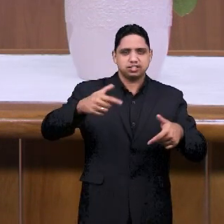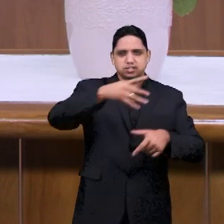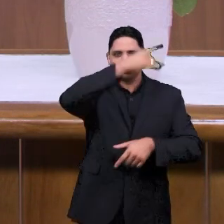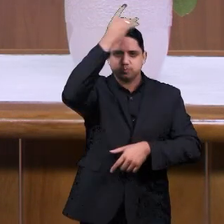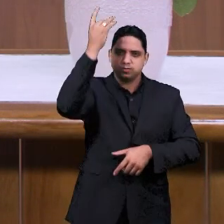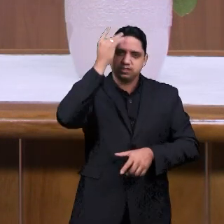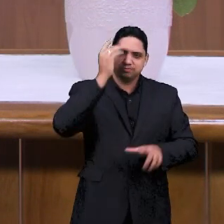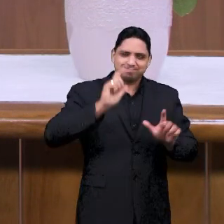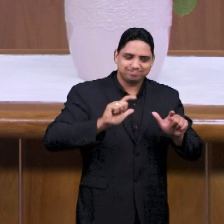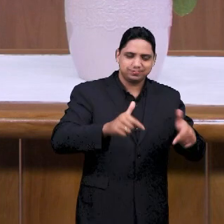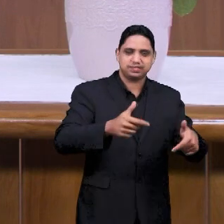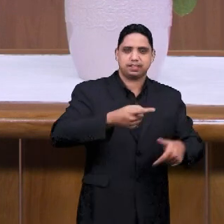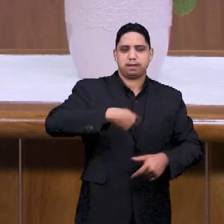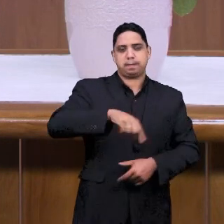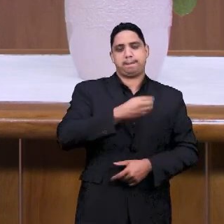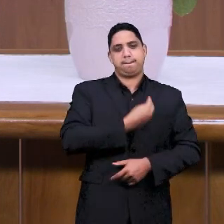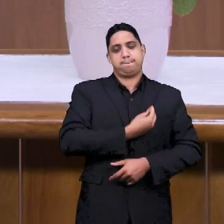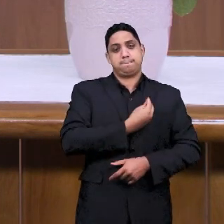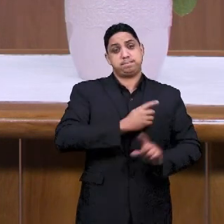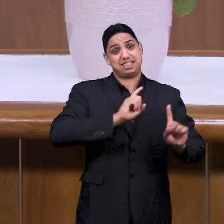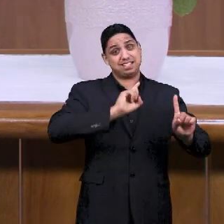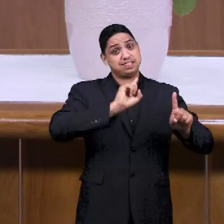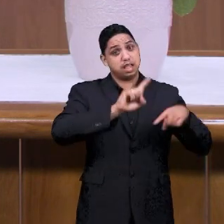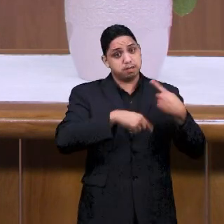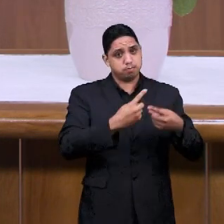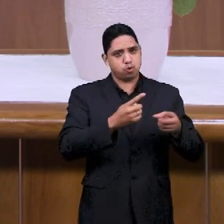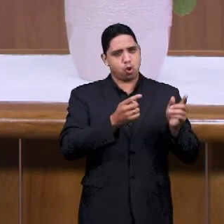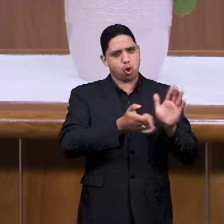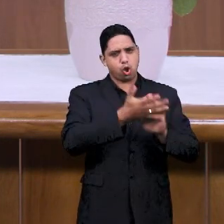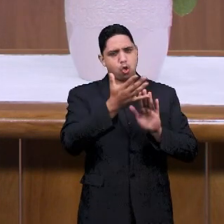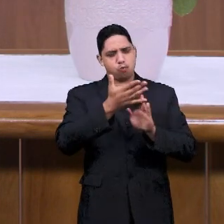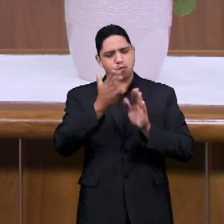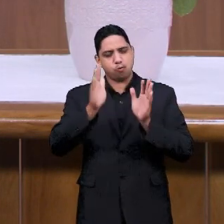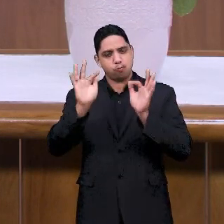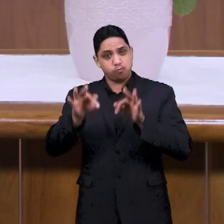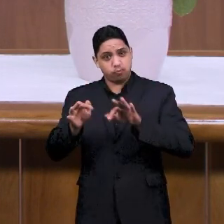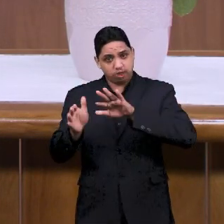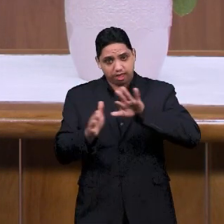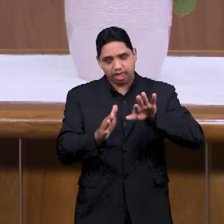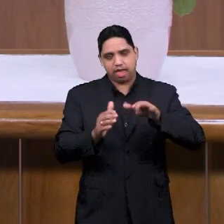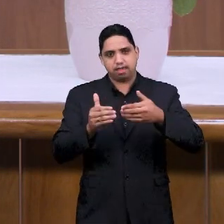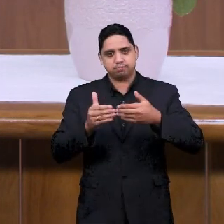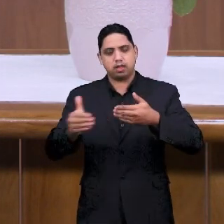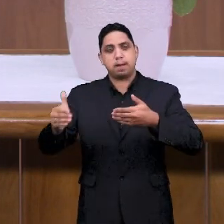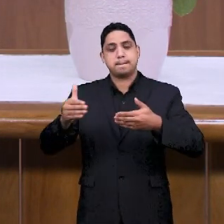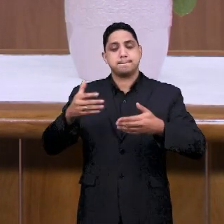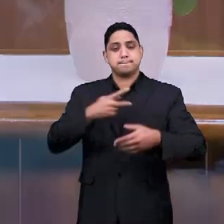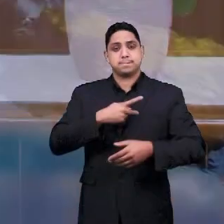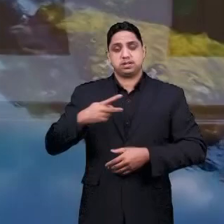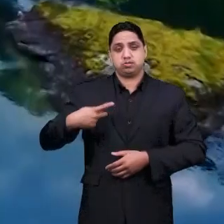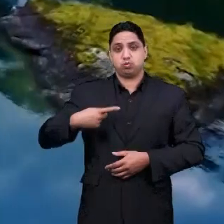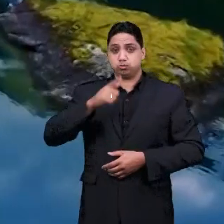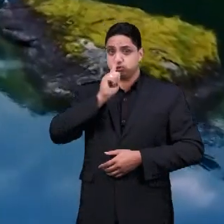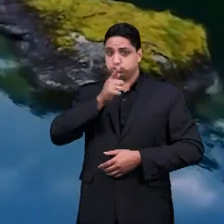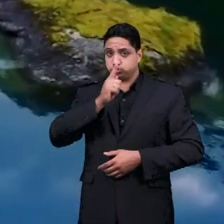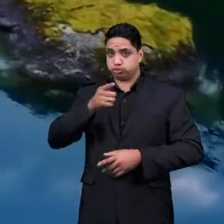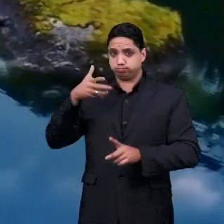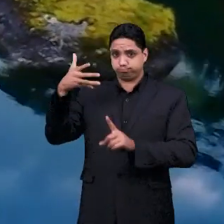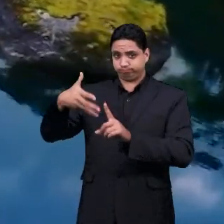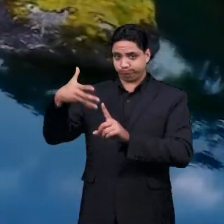de Dieu agira dans nos vies. Et après cette louange, dans la séquence, nous allons entendre une parole du passage de Tigueus.